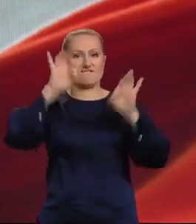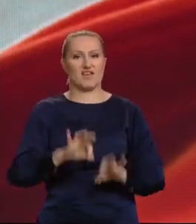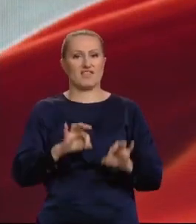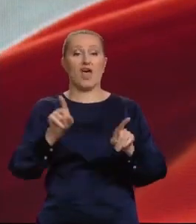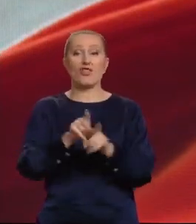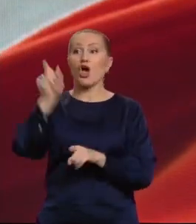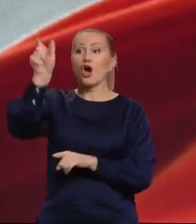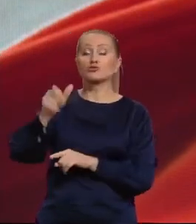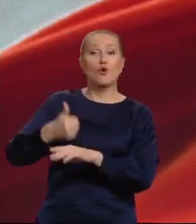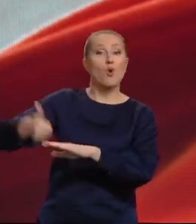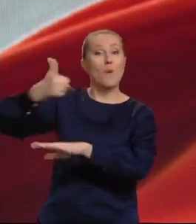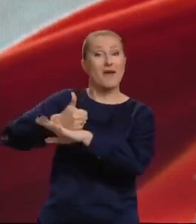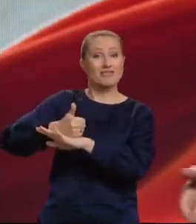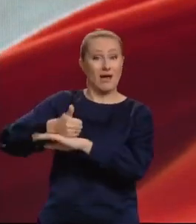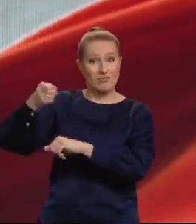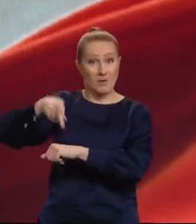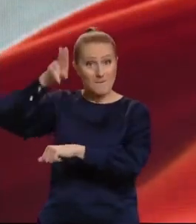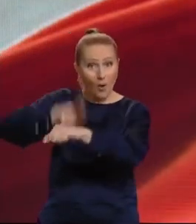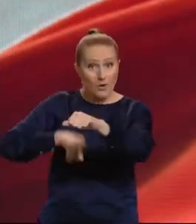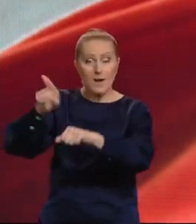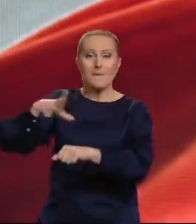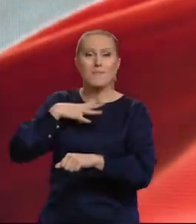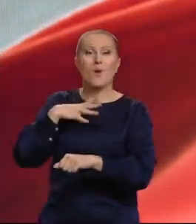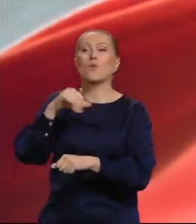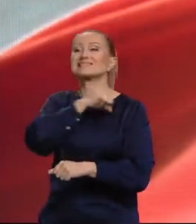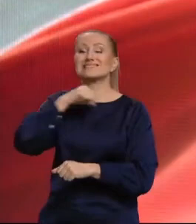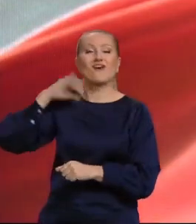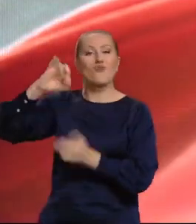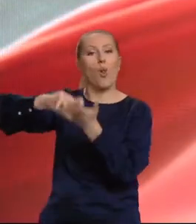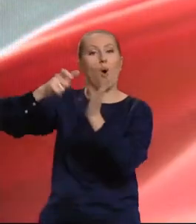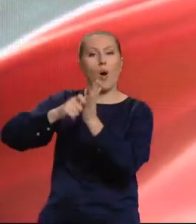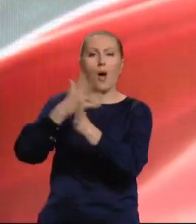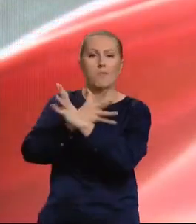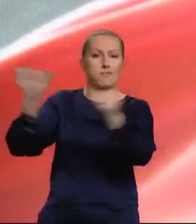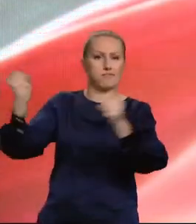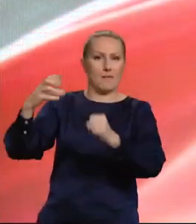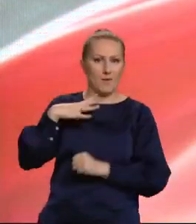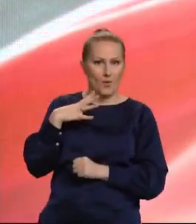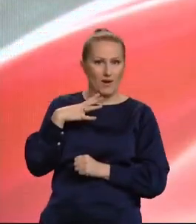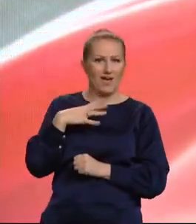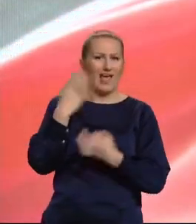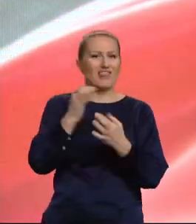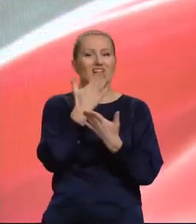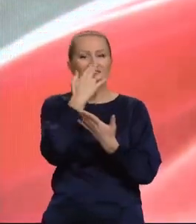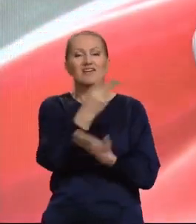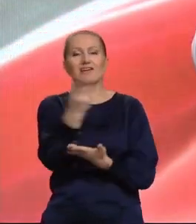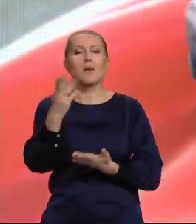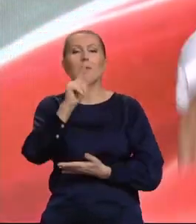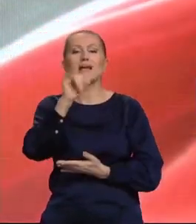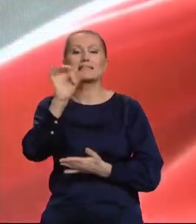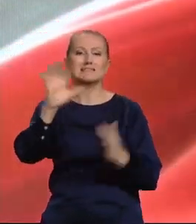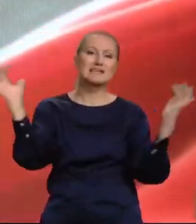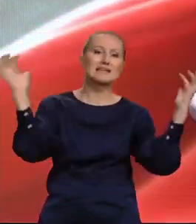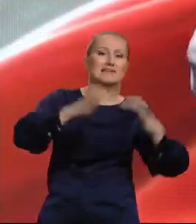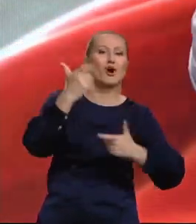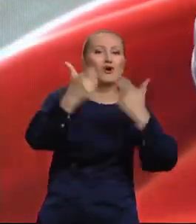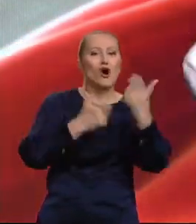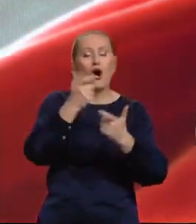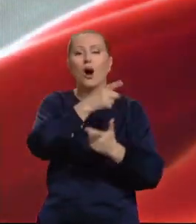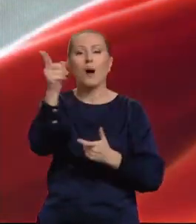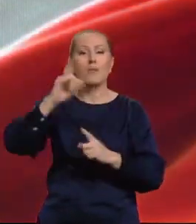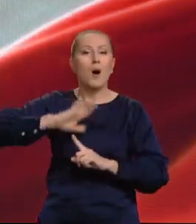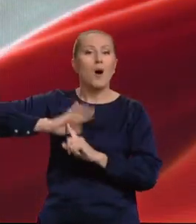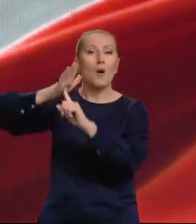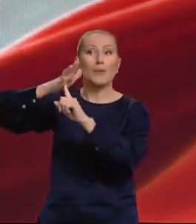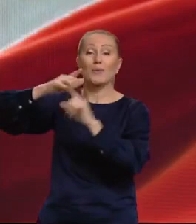który ostrzelał z granatnika własną komendę. Mamy pisowskie pikniki, gdzie helikoptery uderzają w